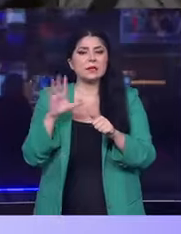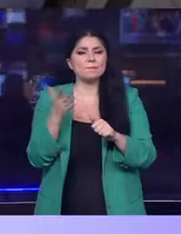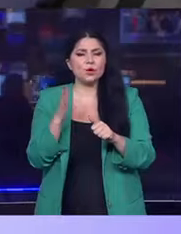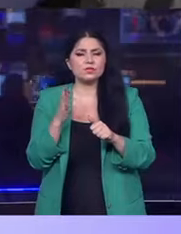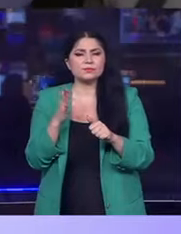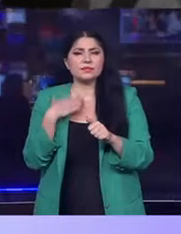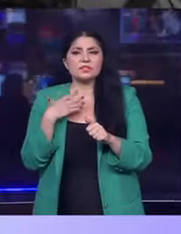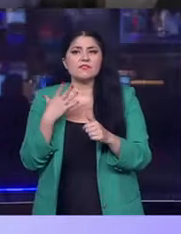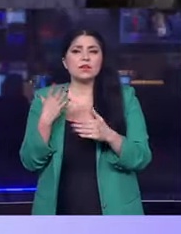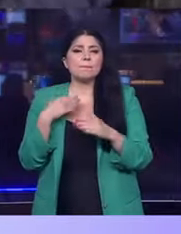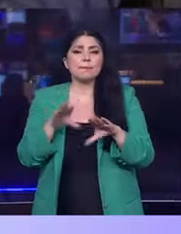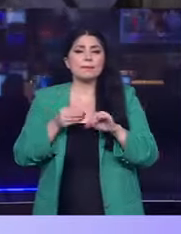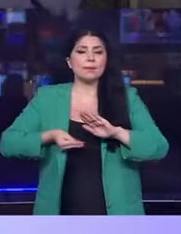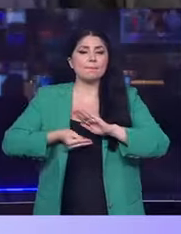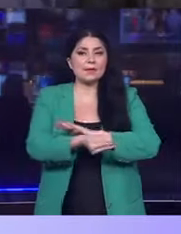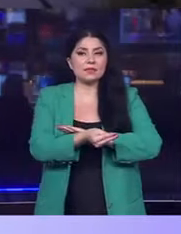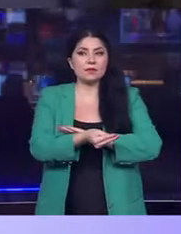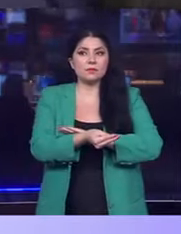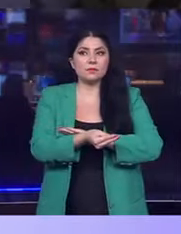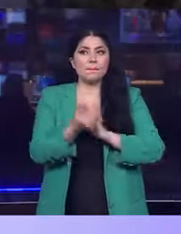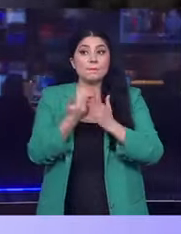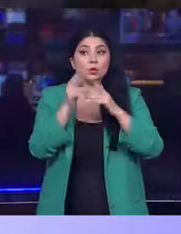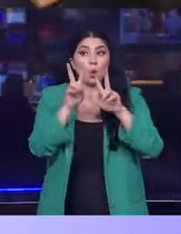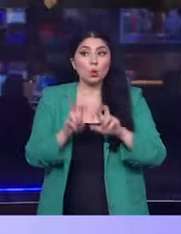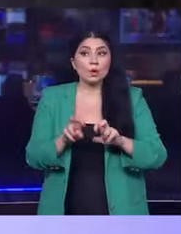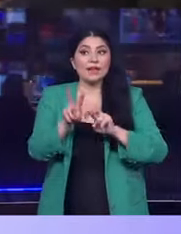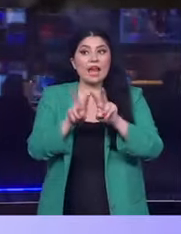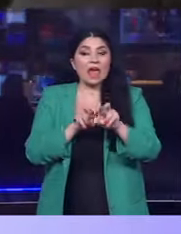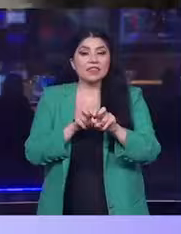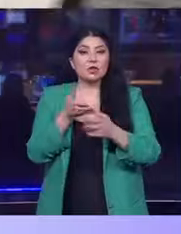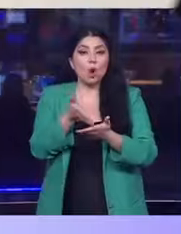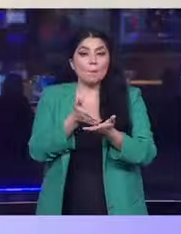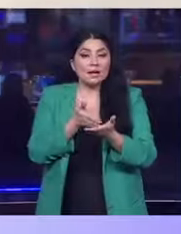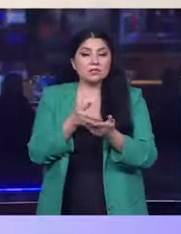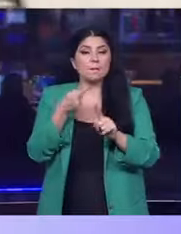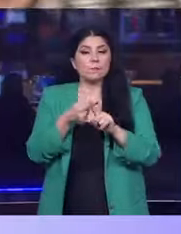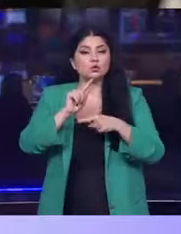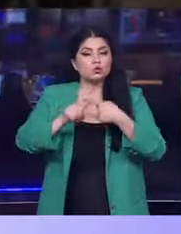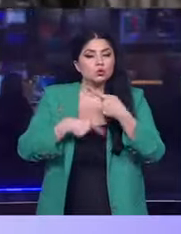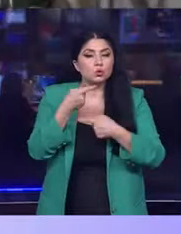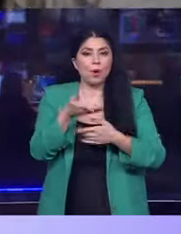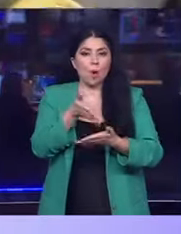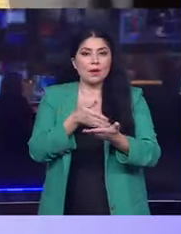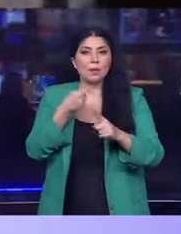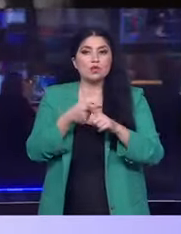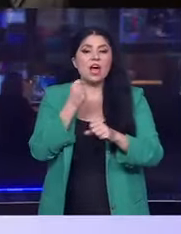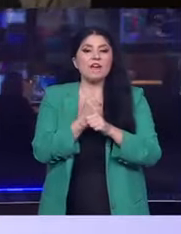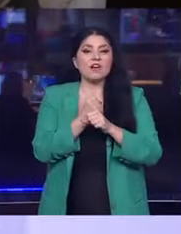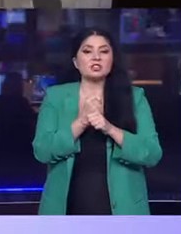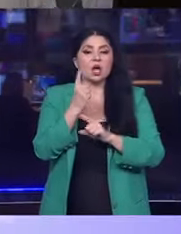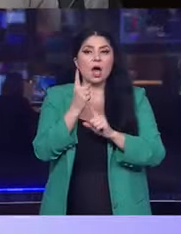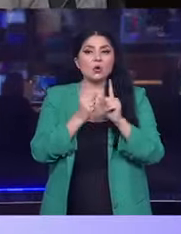posibil să se fi luat mită atât pentru controlele de dinainte de operații, cât și după, dar și pentru